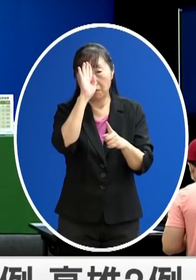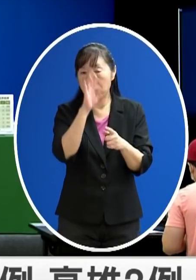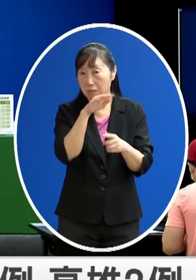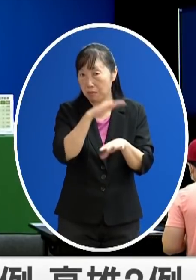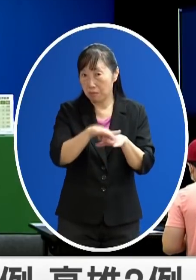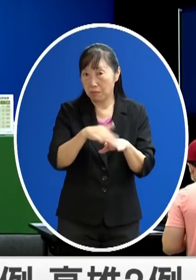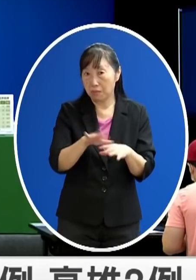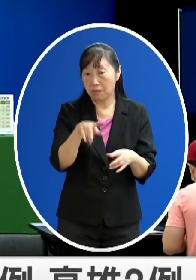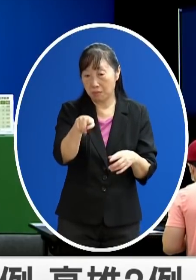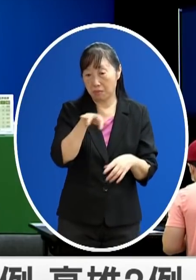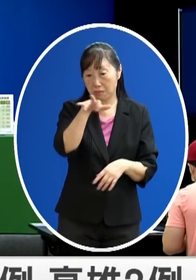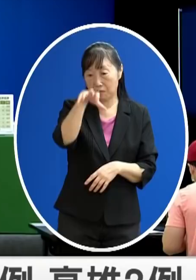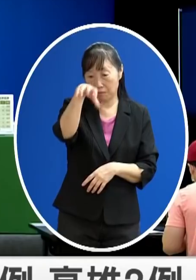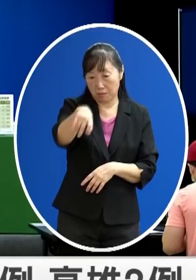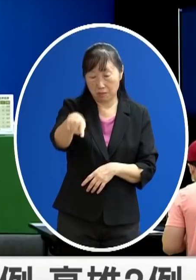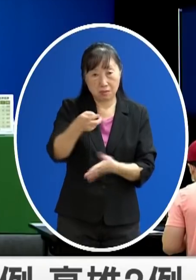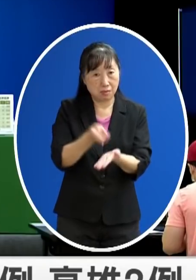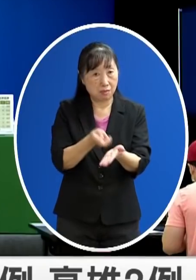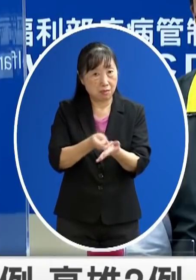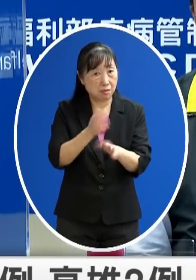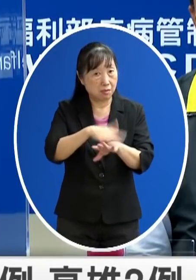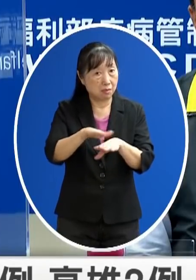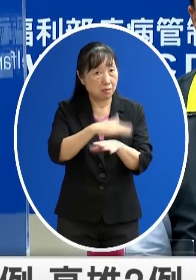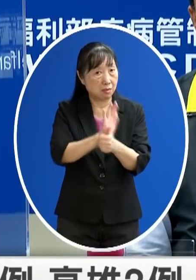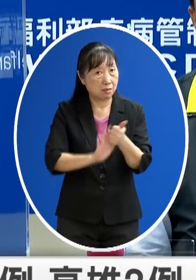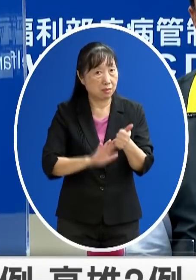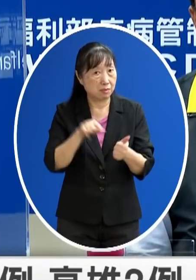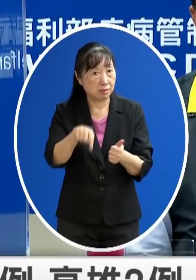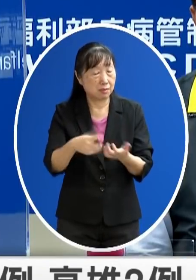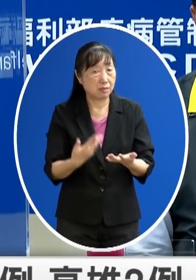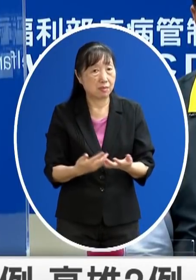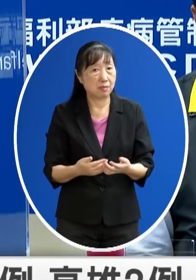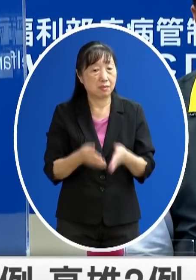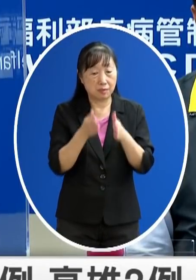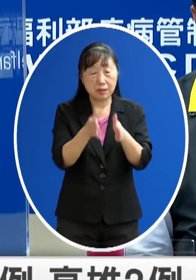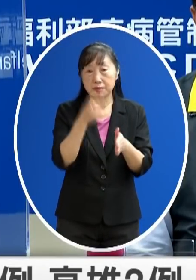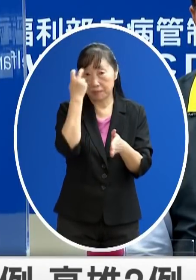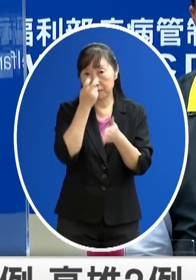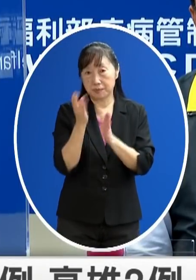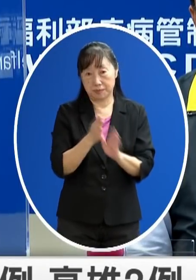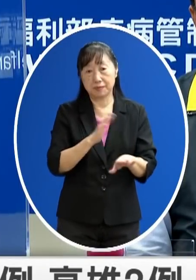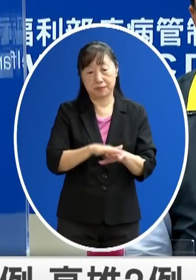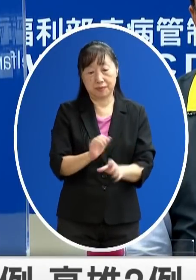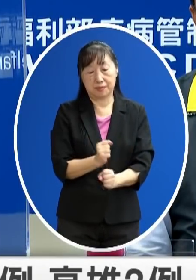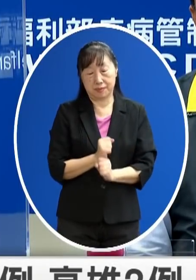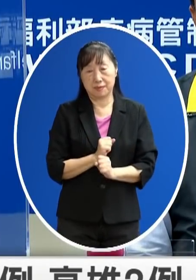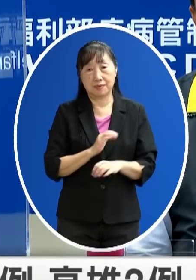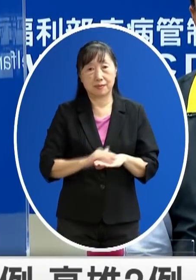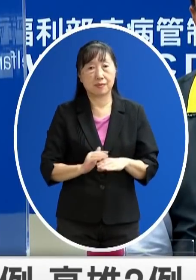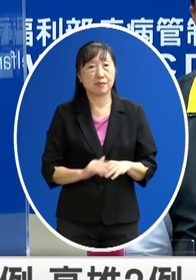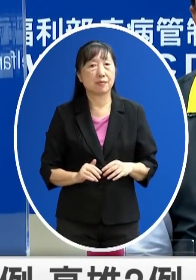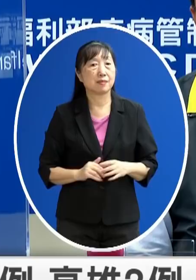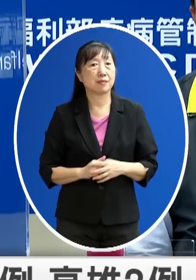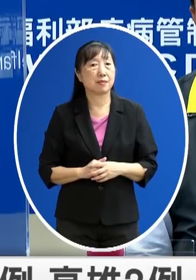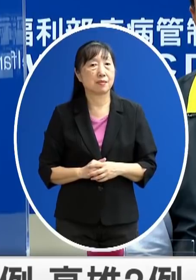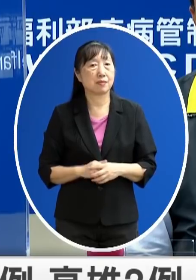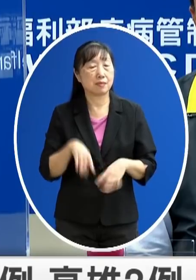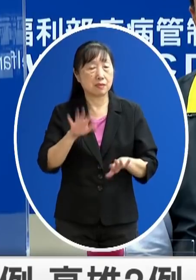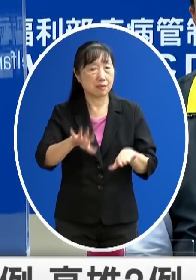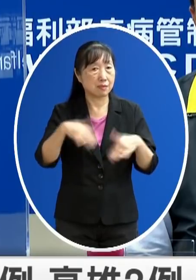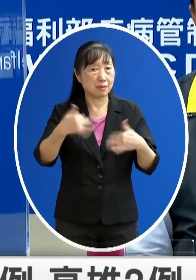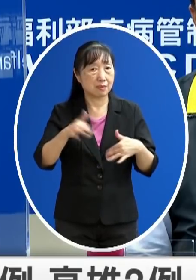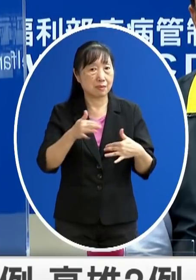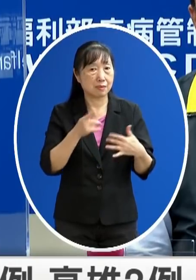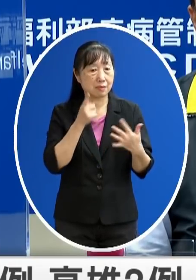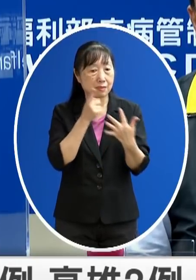管的防疫造成影响吗？ 当然在管理上要持续的注意，不过这的哈，这样还没有找